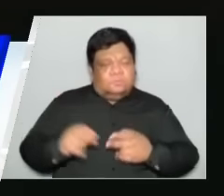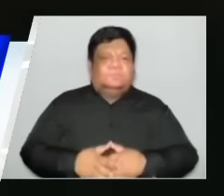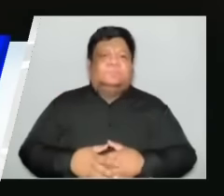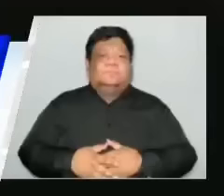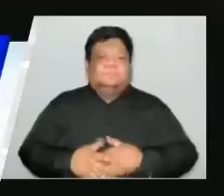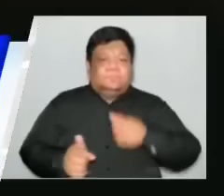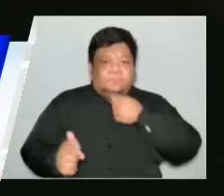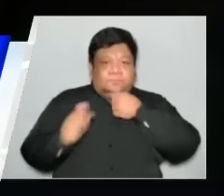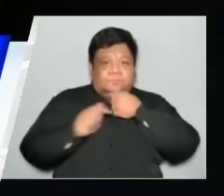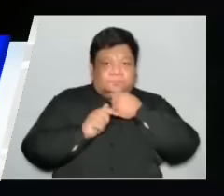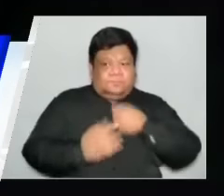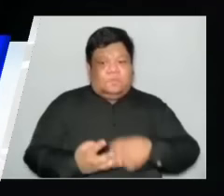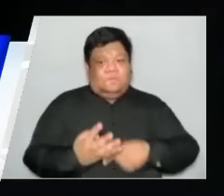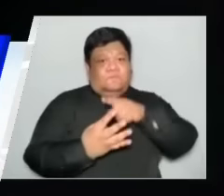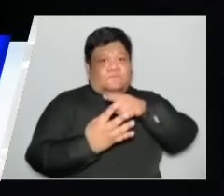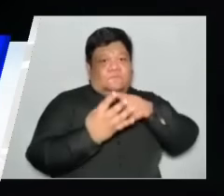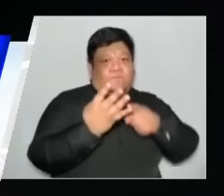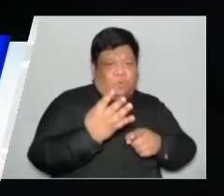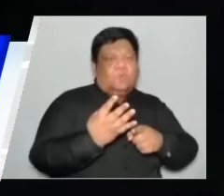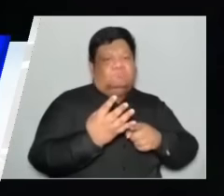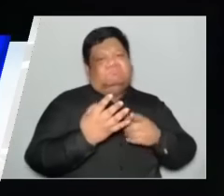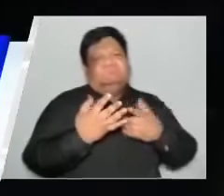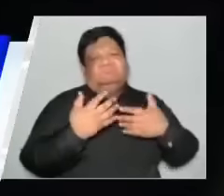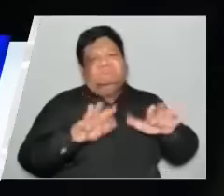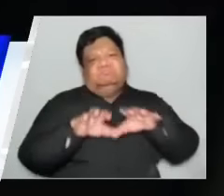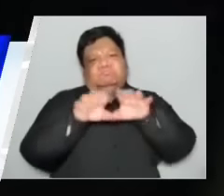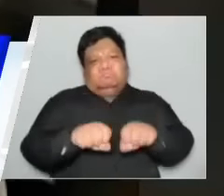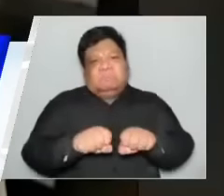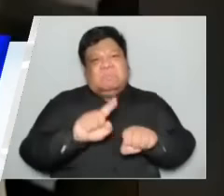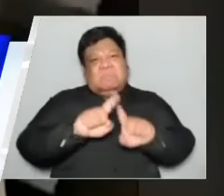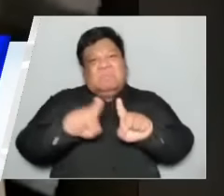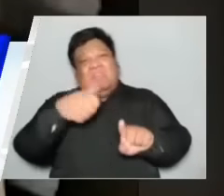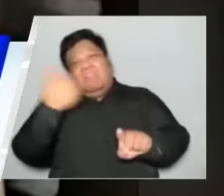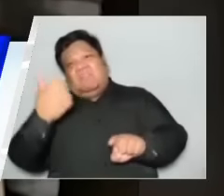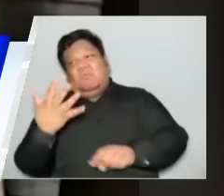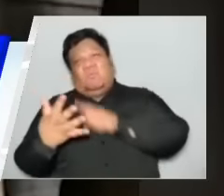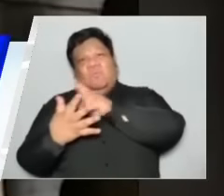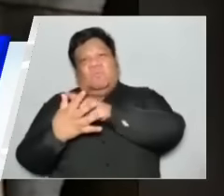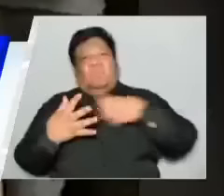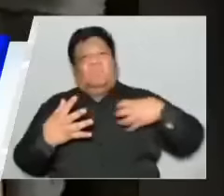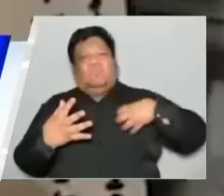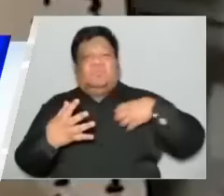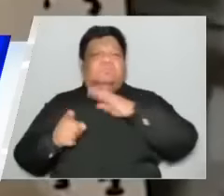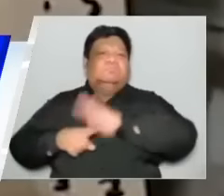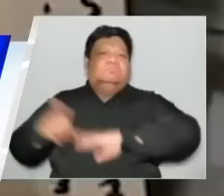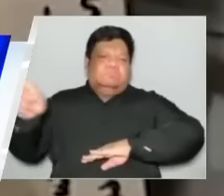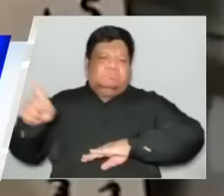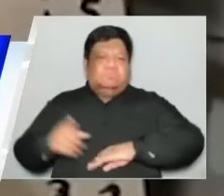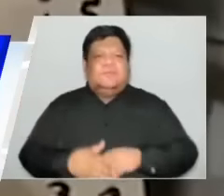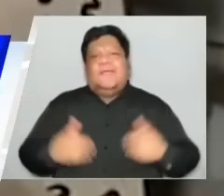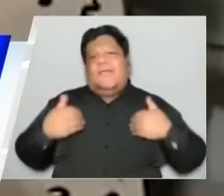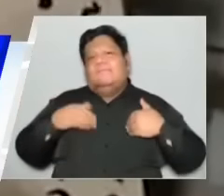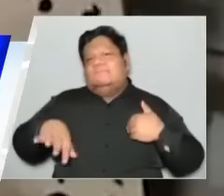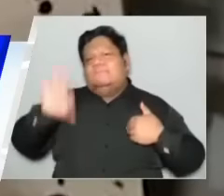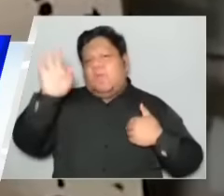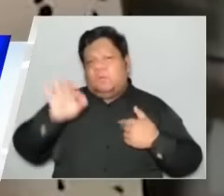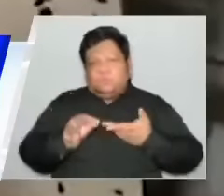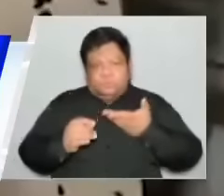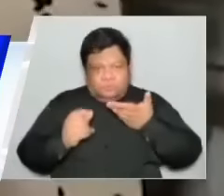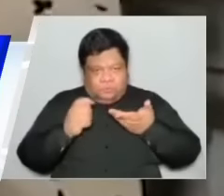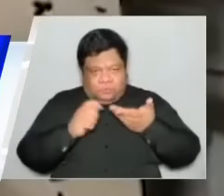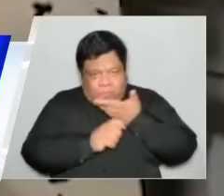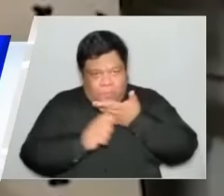ang target na pulis. Nakuha mula sa mga sospek ang 100 gramo ng hinihinalang shabu na nagkakahalaga ng